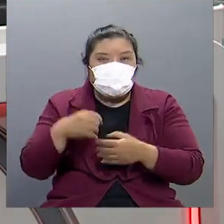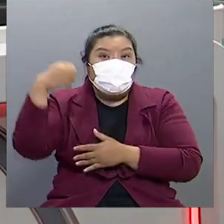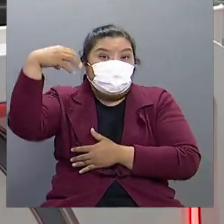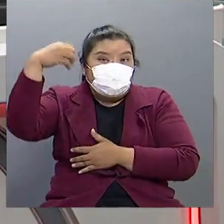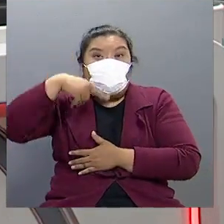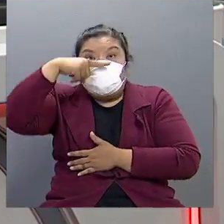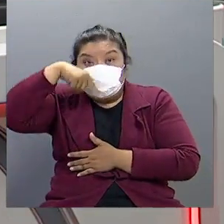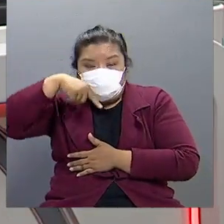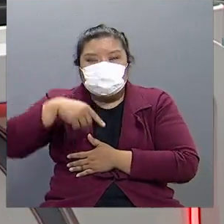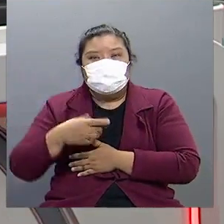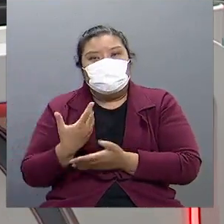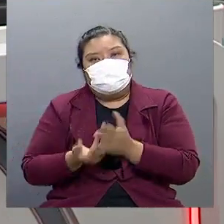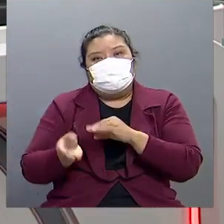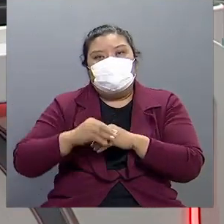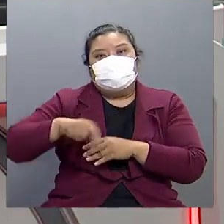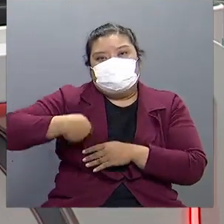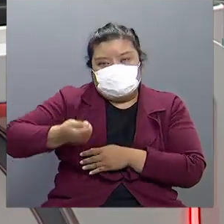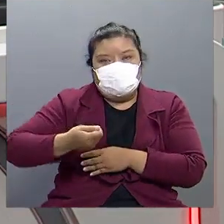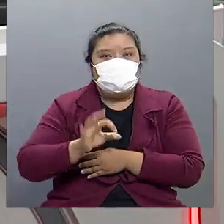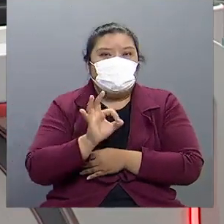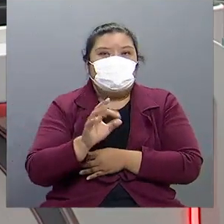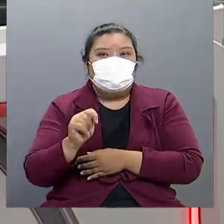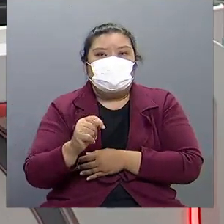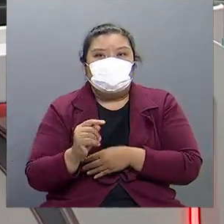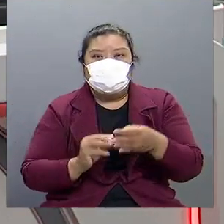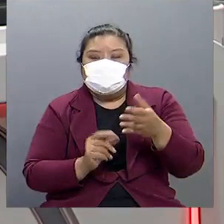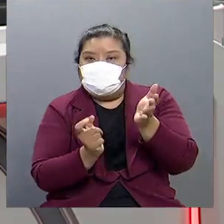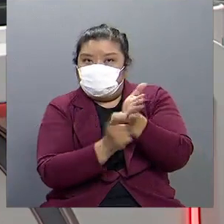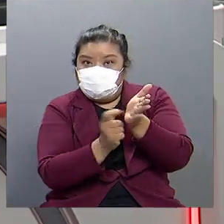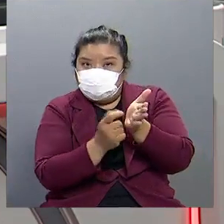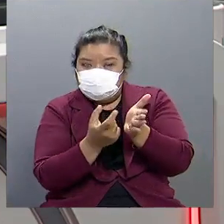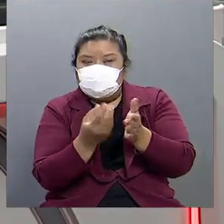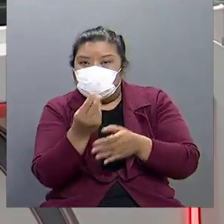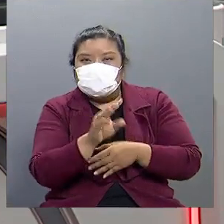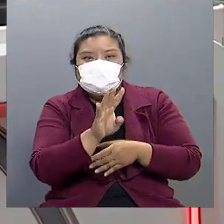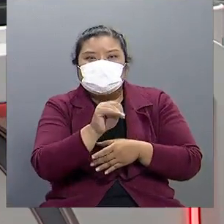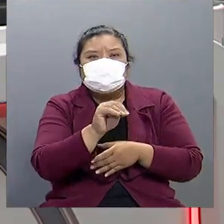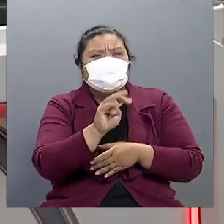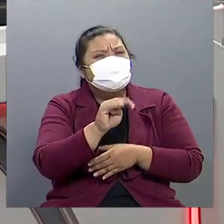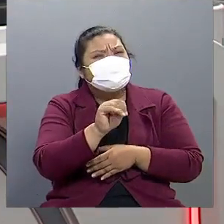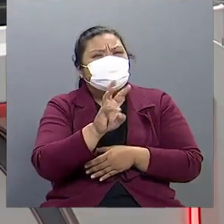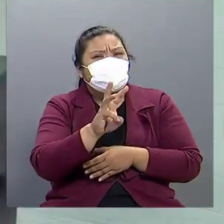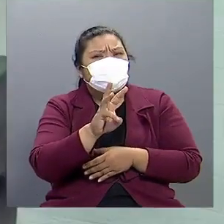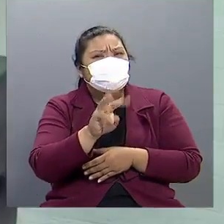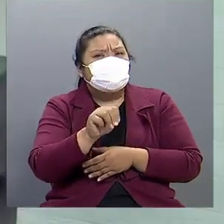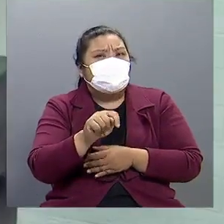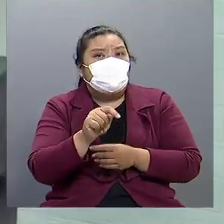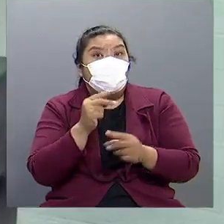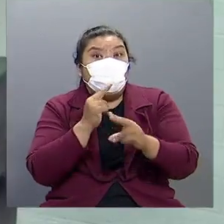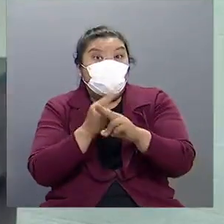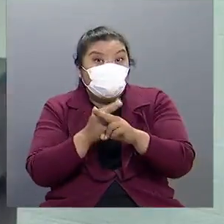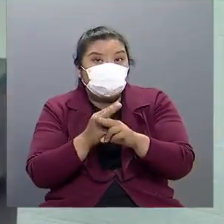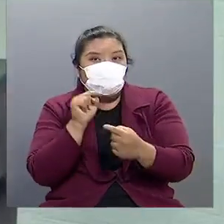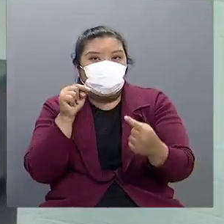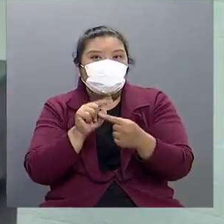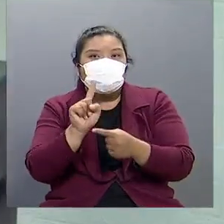าผันแปรอัตโนมัติหรือ FT อยู่ที่4.72 บาทต่อหน่วยตามต้นทุนเชื้อเพลิงที่เพิ่มมากขึ้นค่ะ